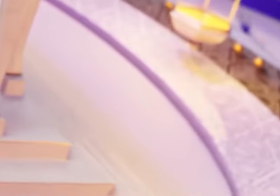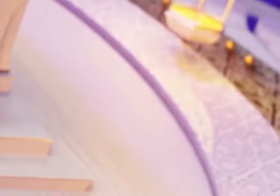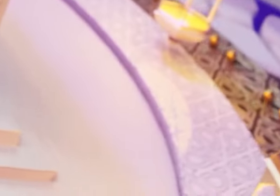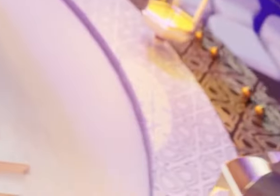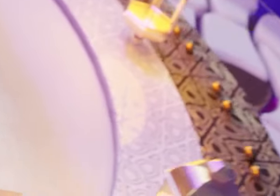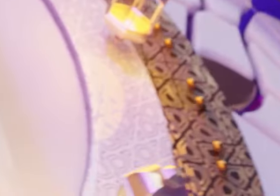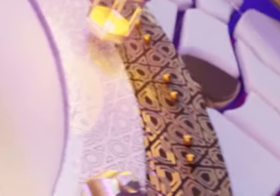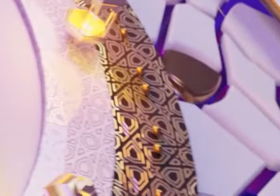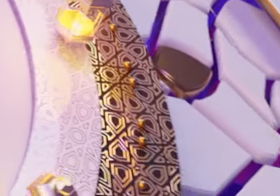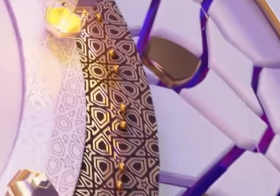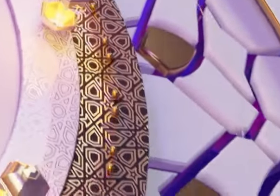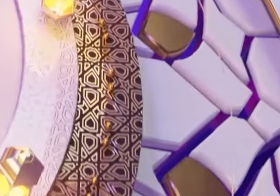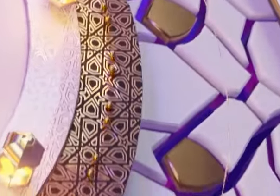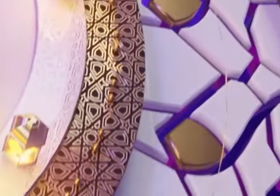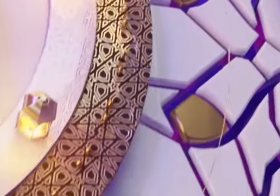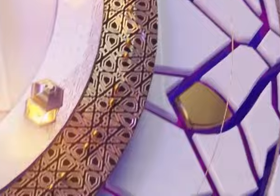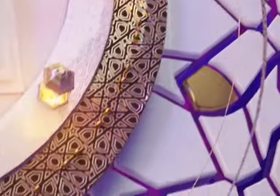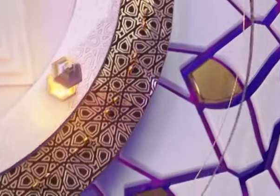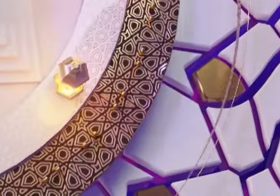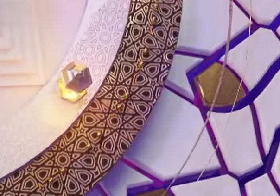رب